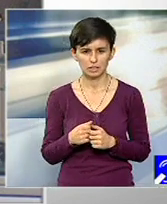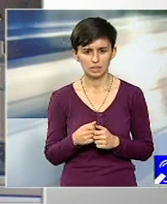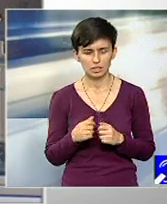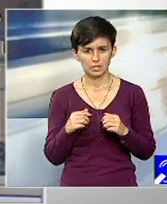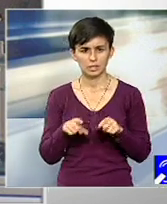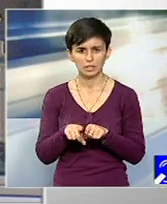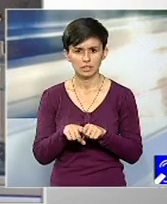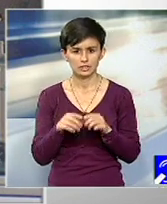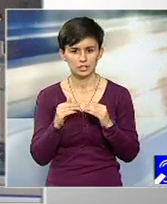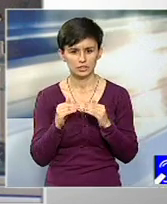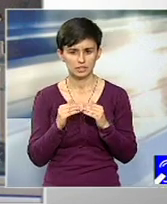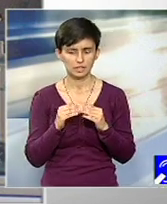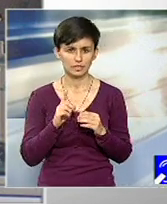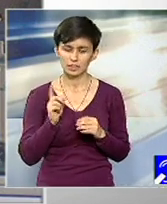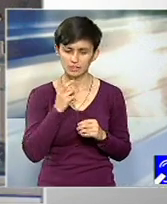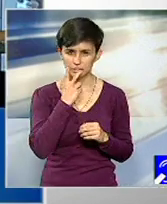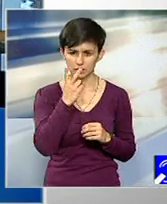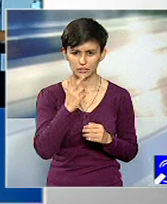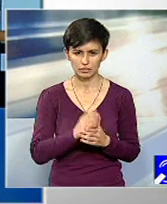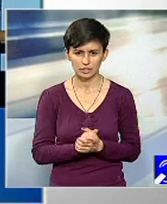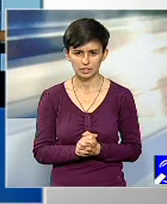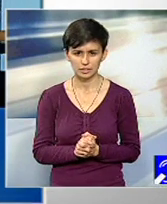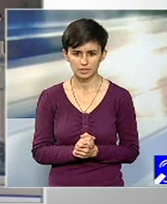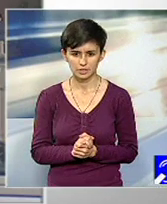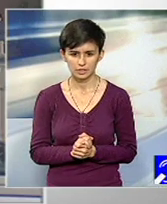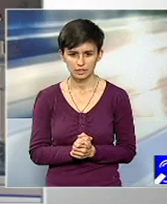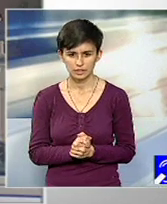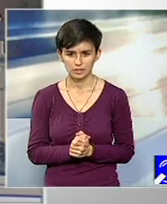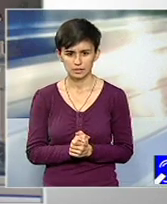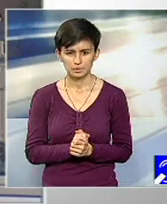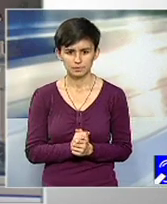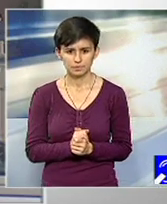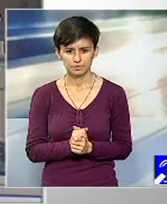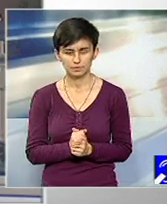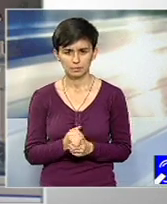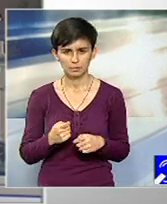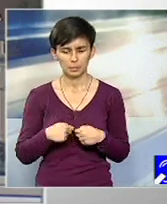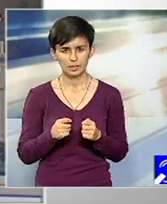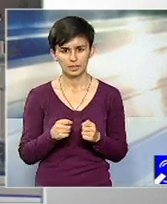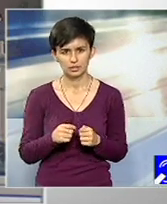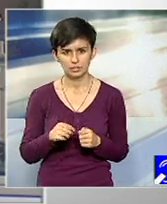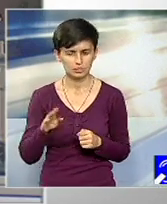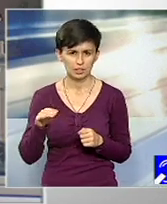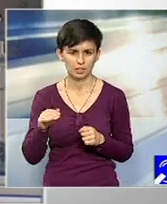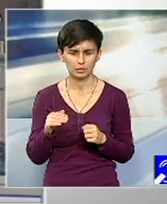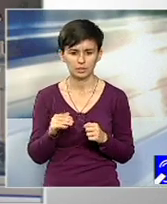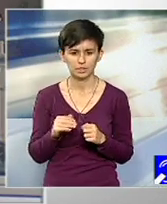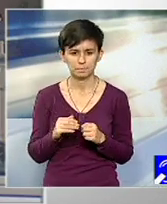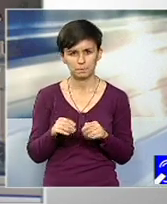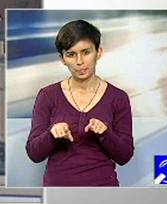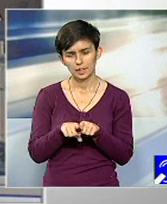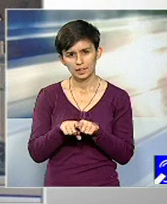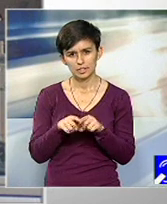la același numitor comun, să nu vadă. Nimeni să nu vadă. Toată lumea cu ochelari pe ochi, toți au același nivel de